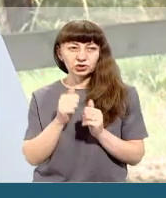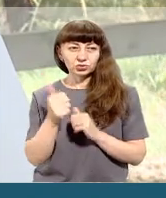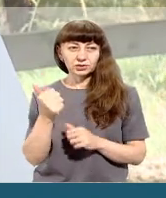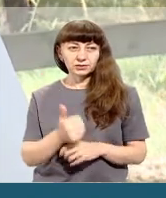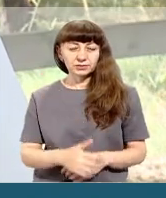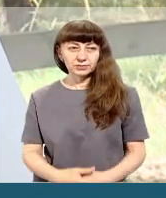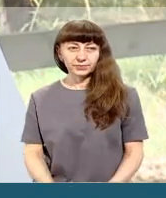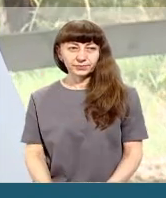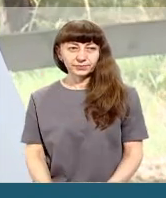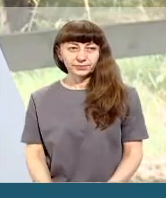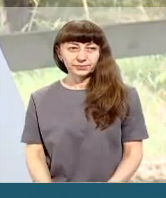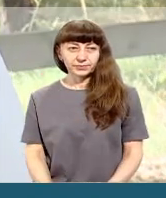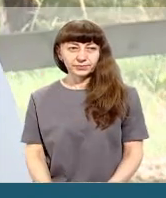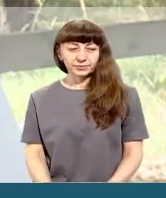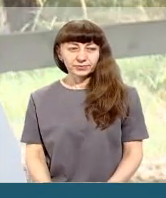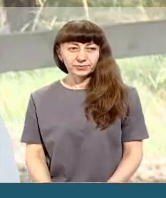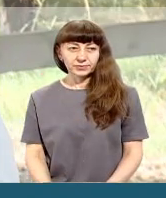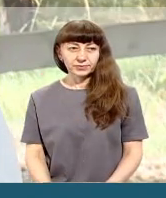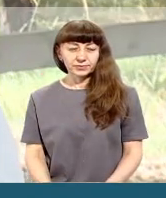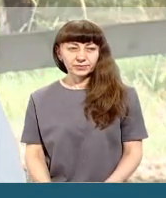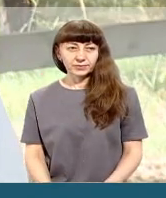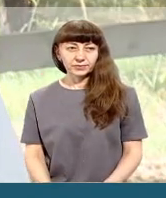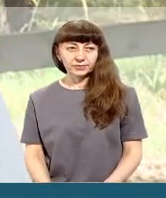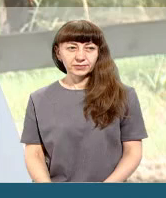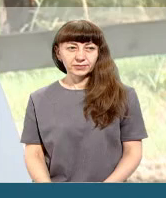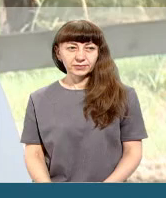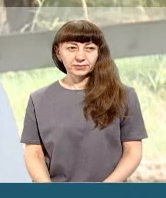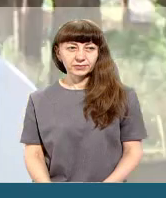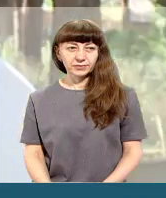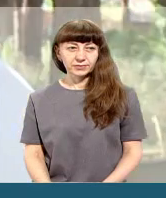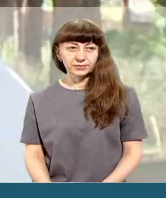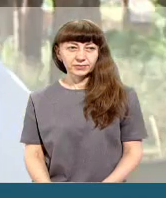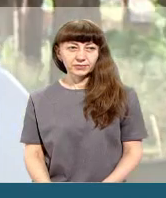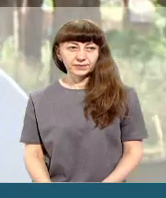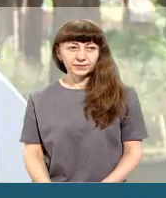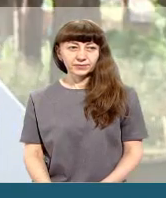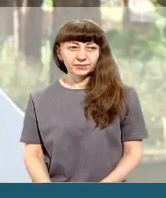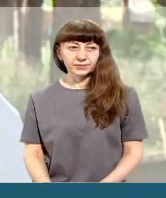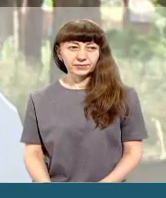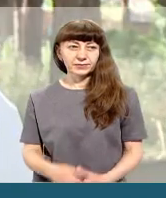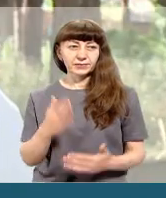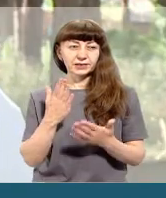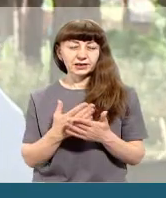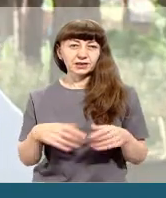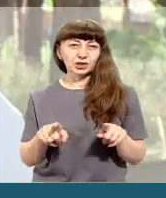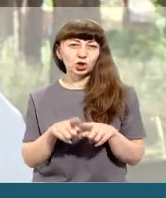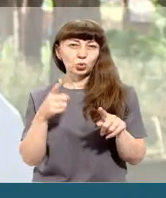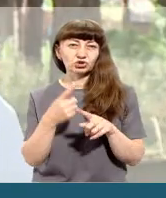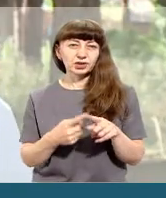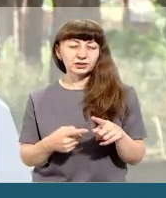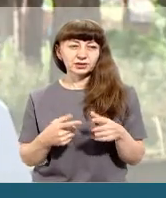еженедельно, проводится очистка вдоль озера нашего Боровчанки. Потом есть такие участки,